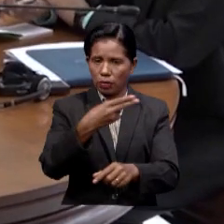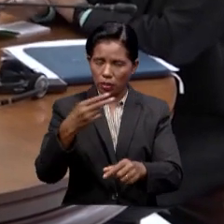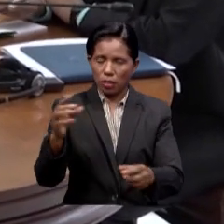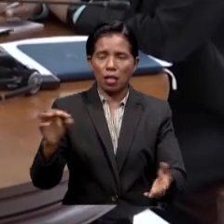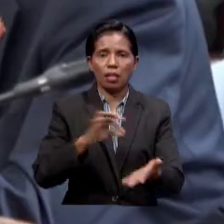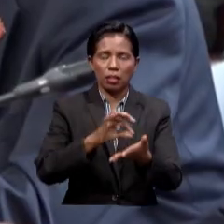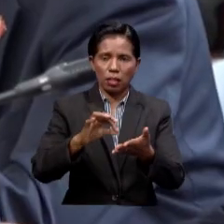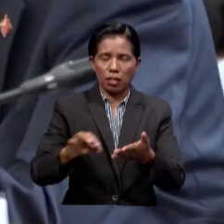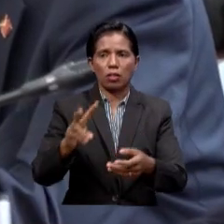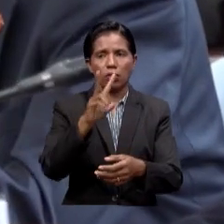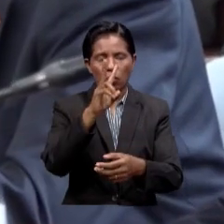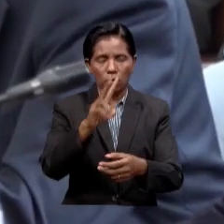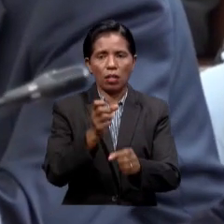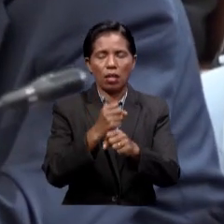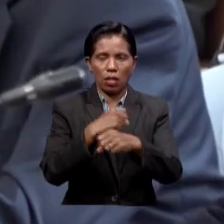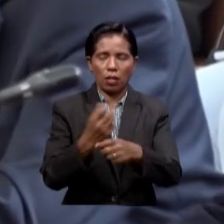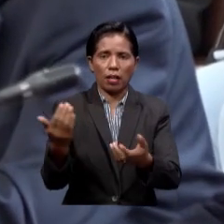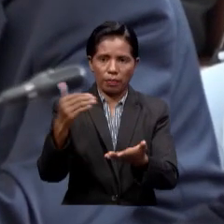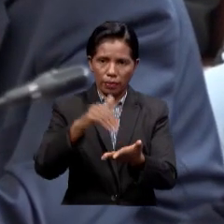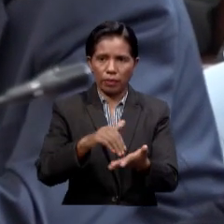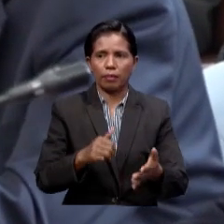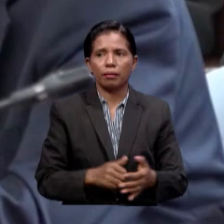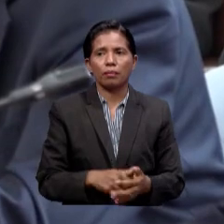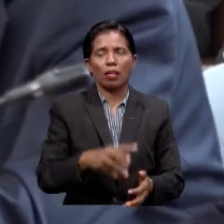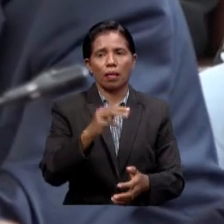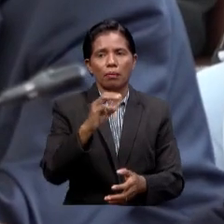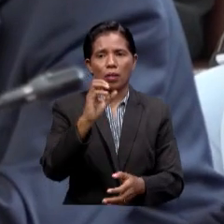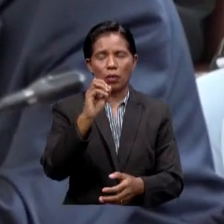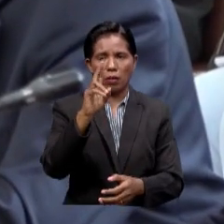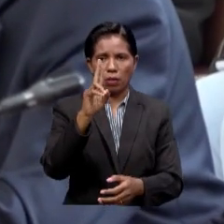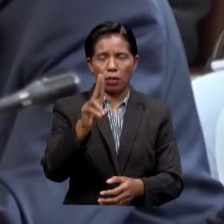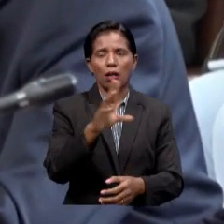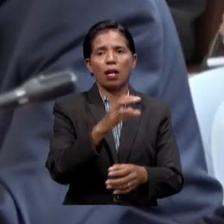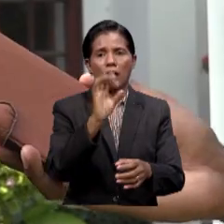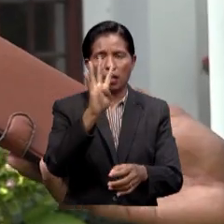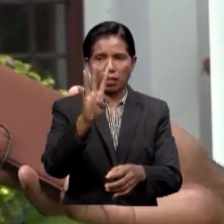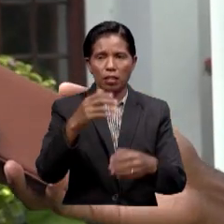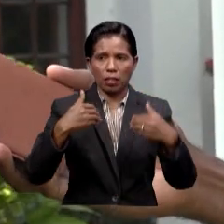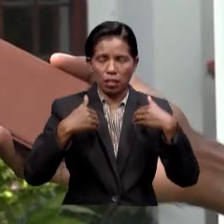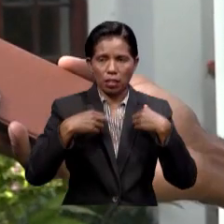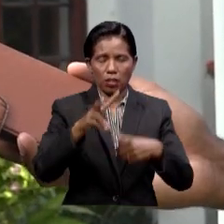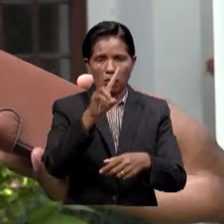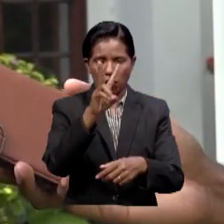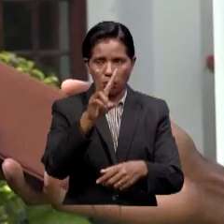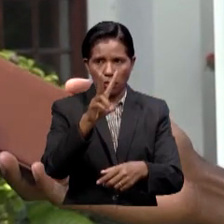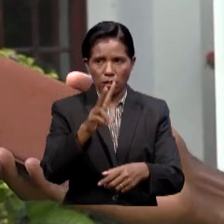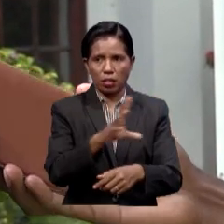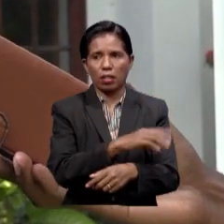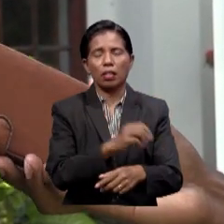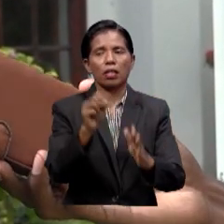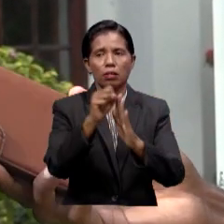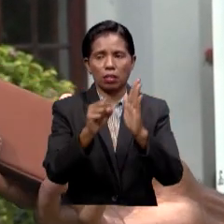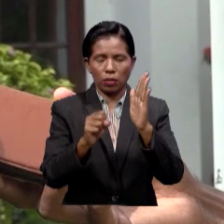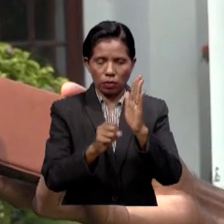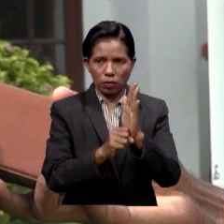fongrua norua halo extensão. É muito HAT nene iha rua nebe ke ninia statuto ne ansa